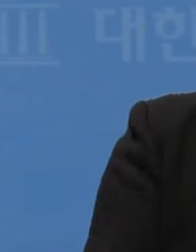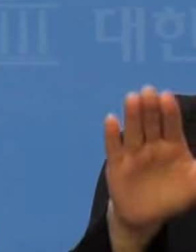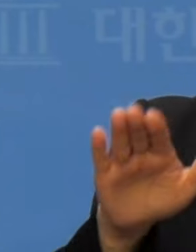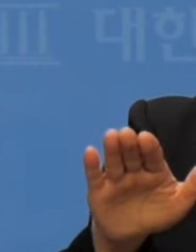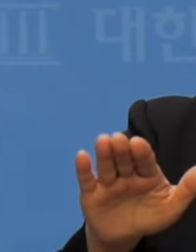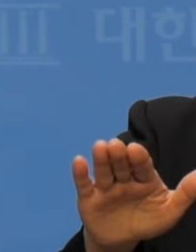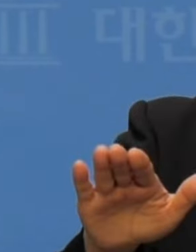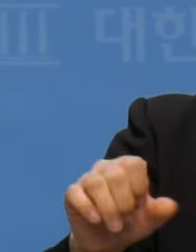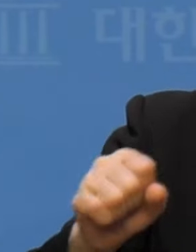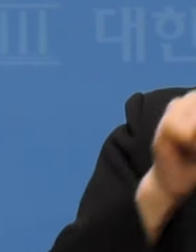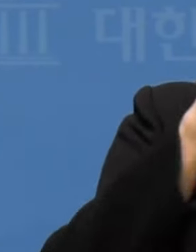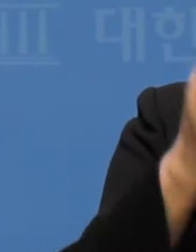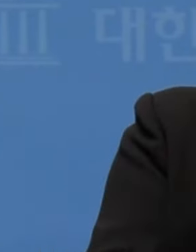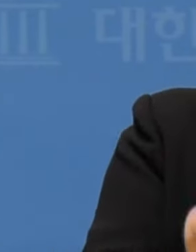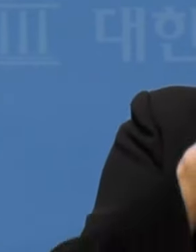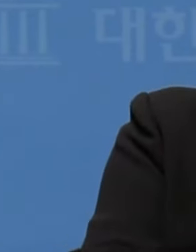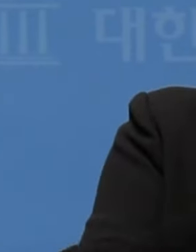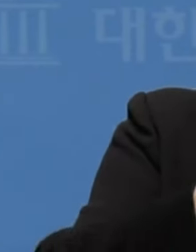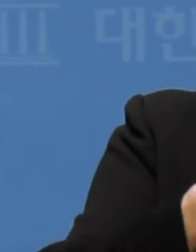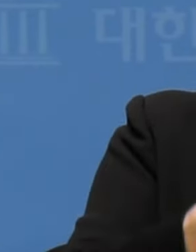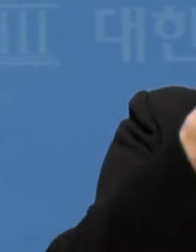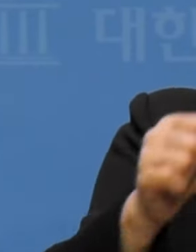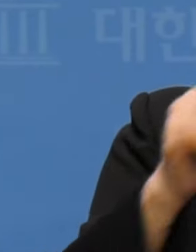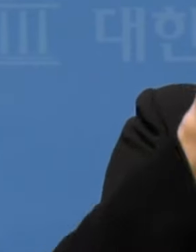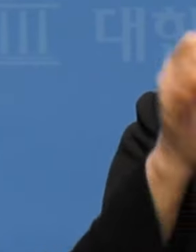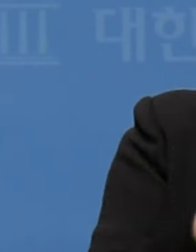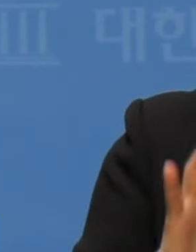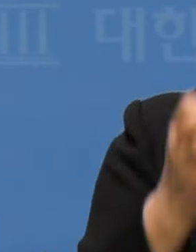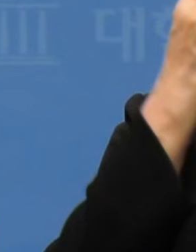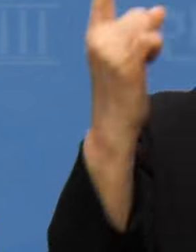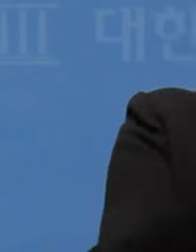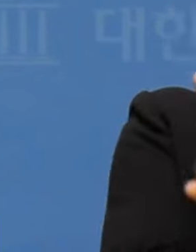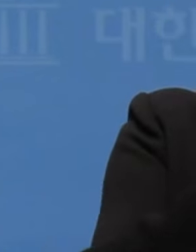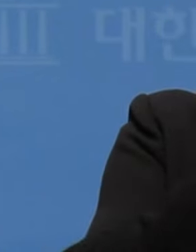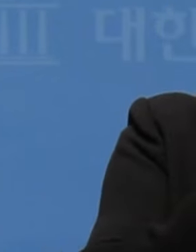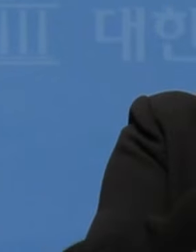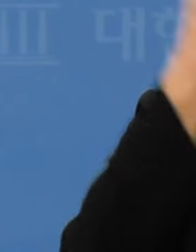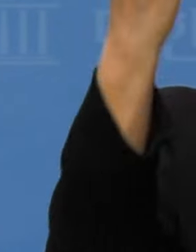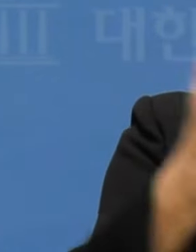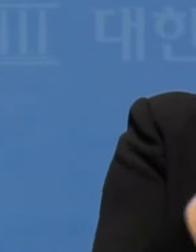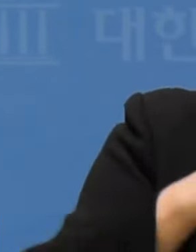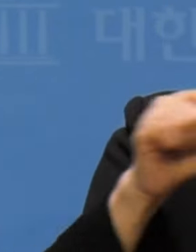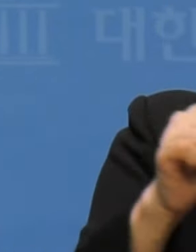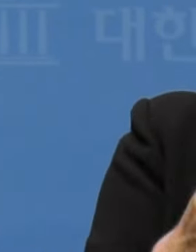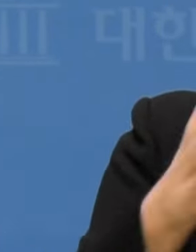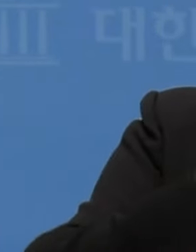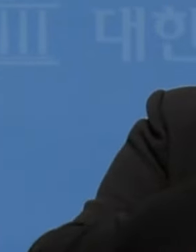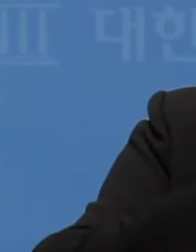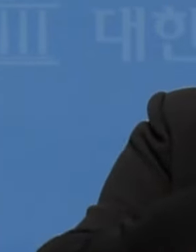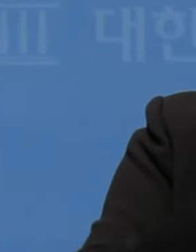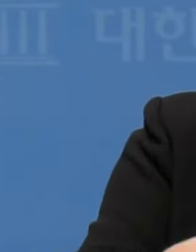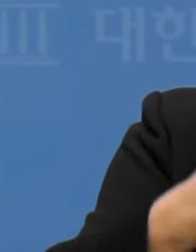이제는 패기 넘치는 열정과 에너지로 국가 혁신을 꿈꾸는 정치 신인에게 기회를 주십시오.